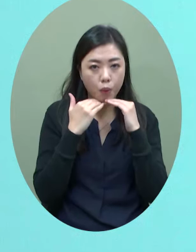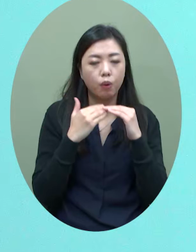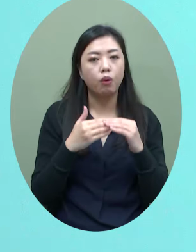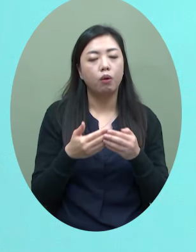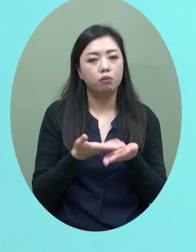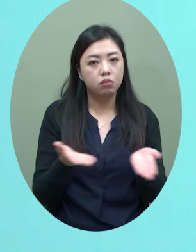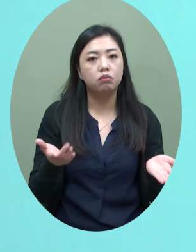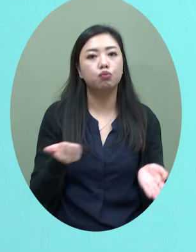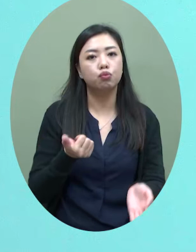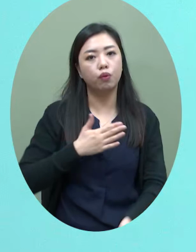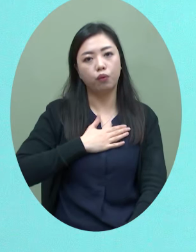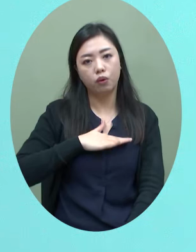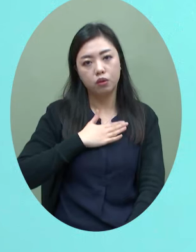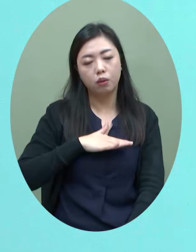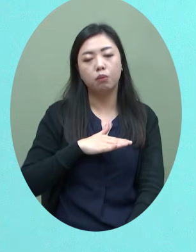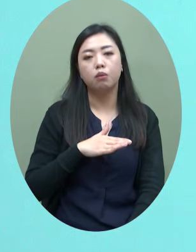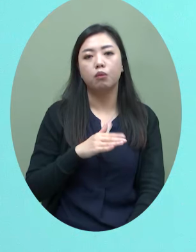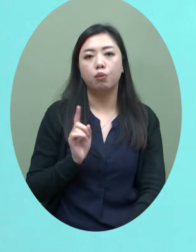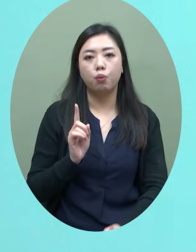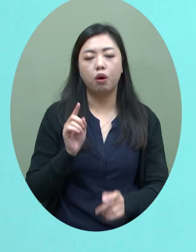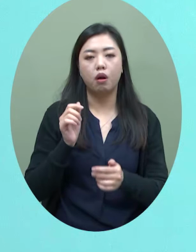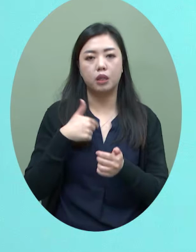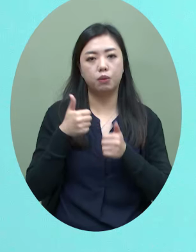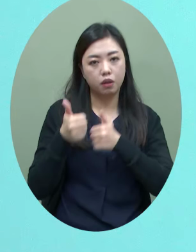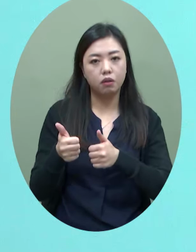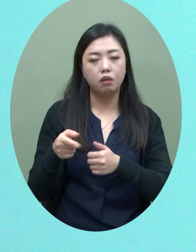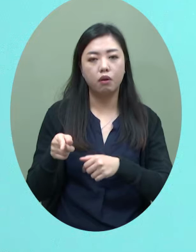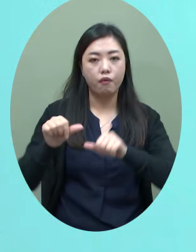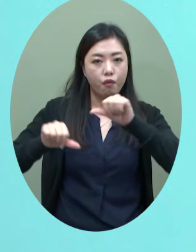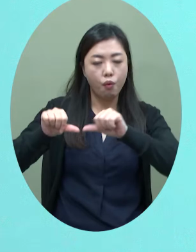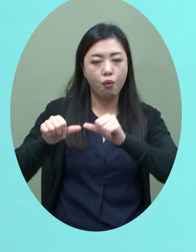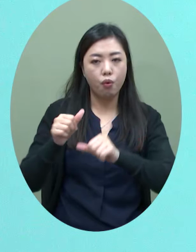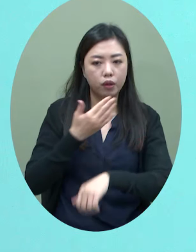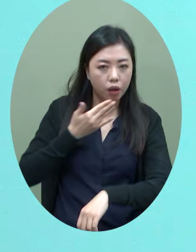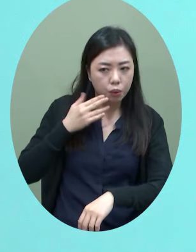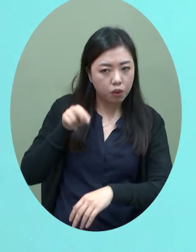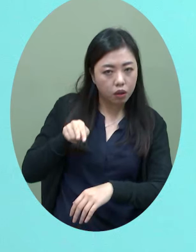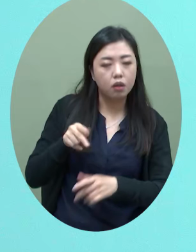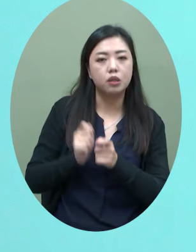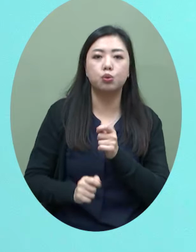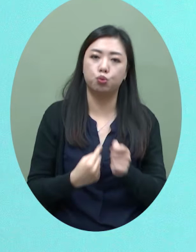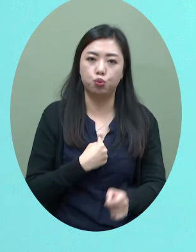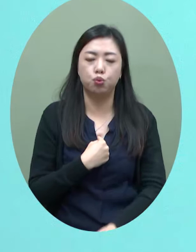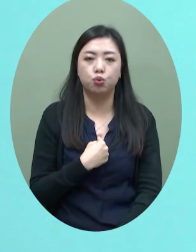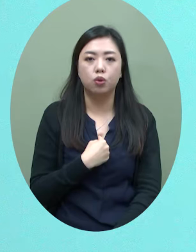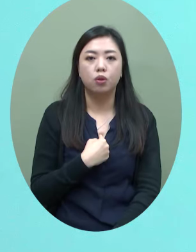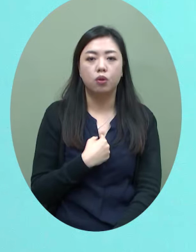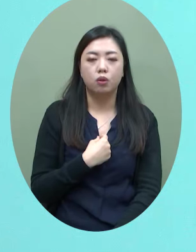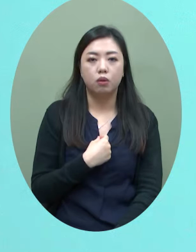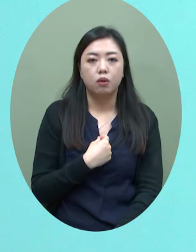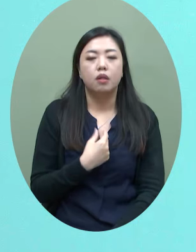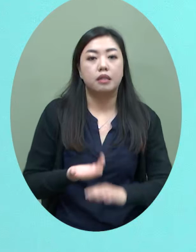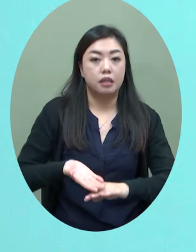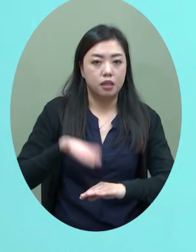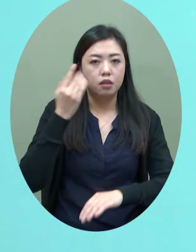係放心，同埋咧就係以科學嘅態度咧嚟到睇呢個嘅疫苗。咁對於早期有少